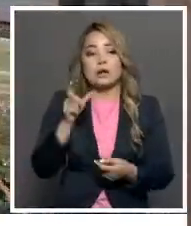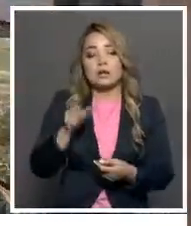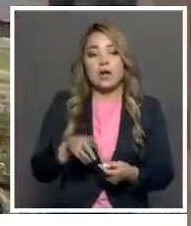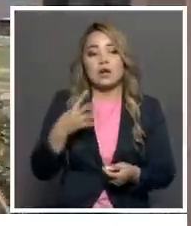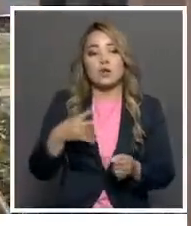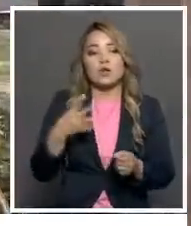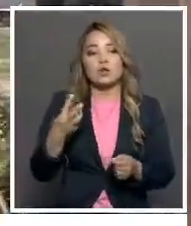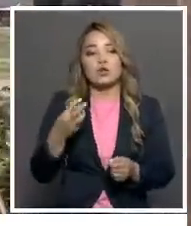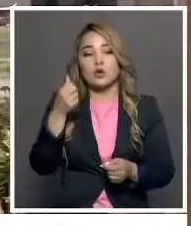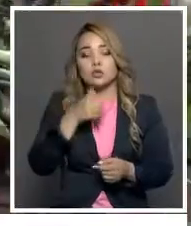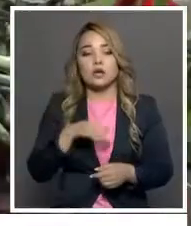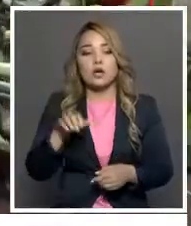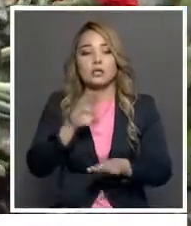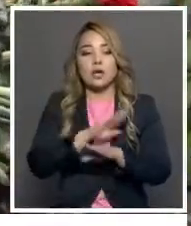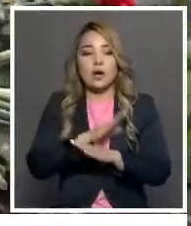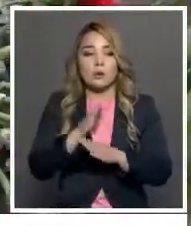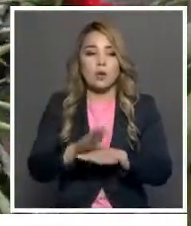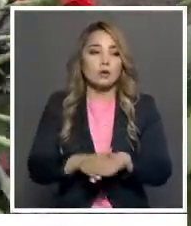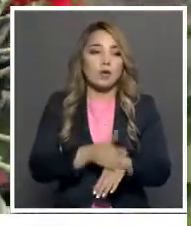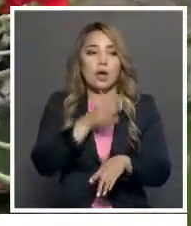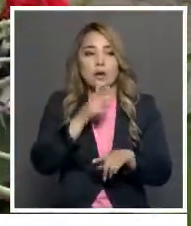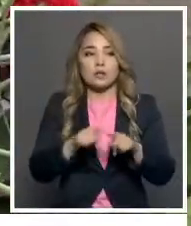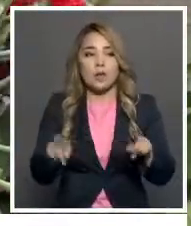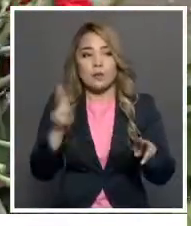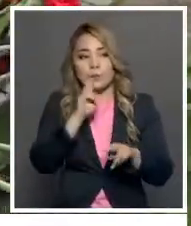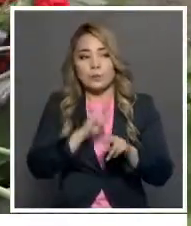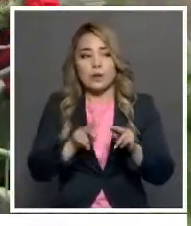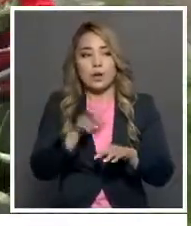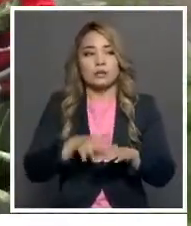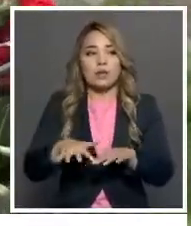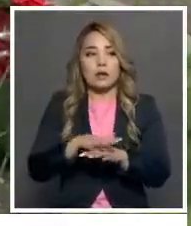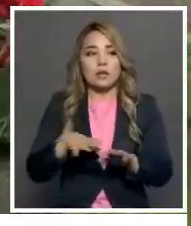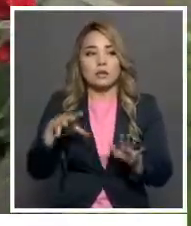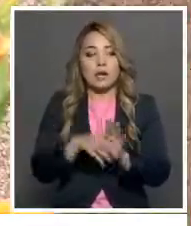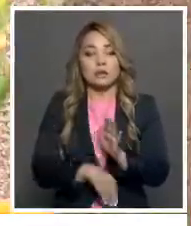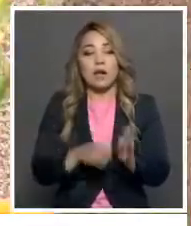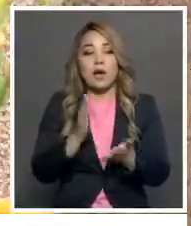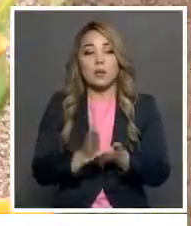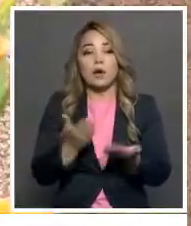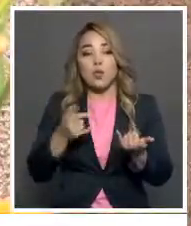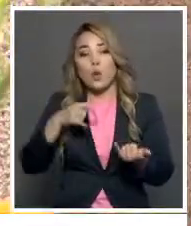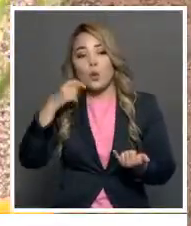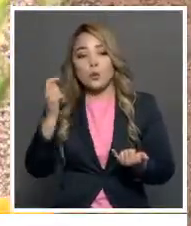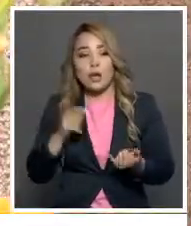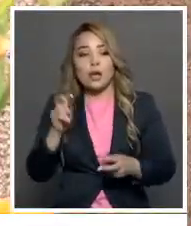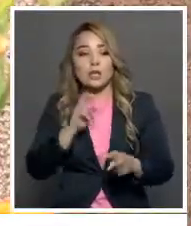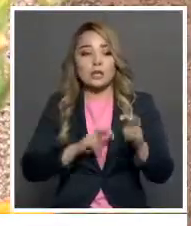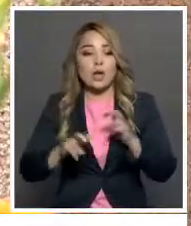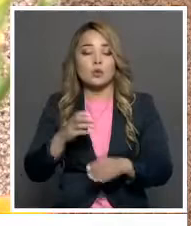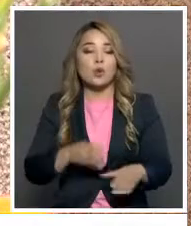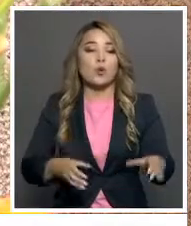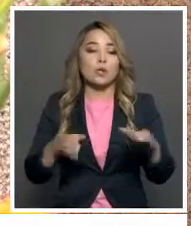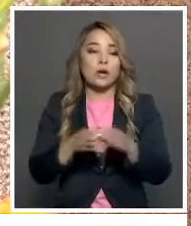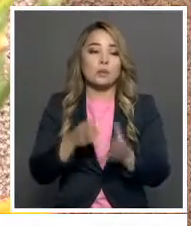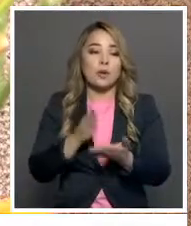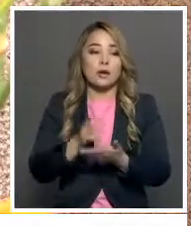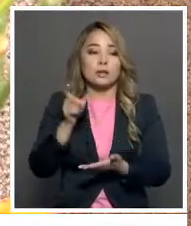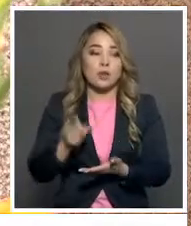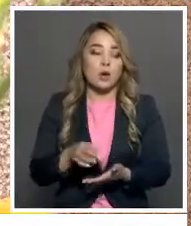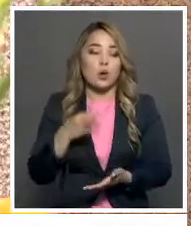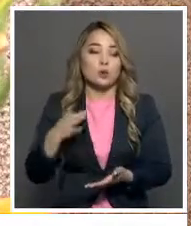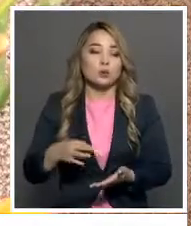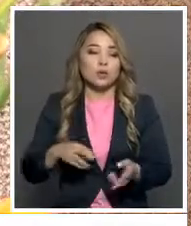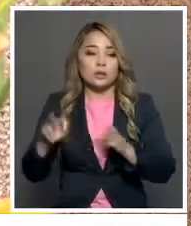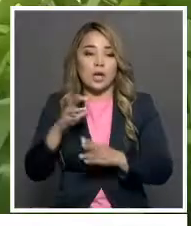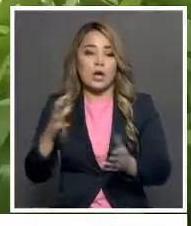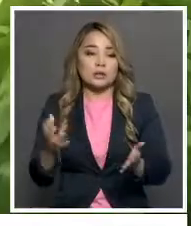жылы қаза болып, ұзақ жылдар бойы іс-түссі жоғалғандар қатарында болған. Алайда Украинаның іздеу топтары Абзақының ардақты ұлын